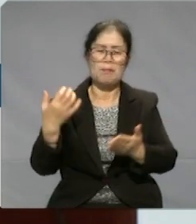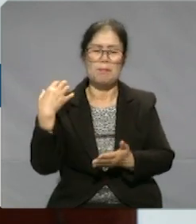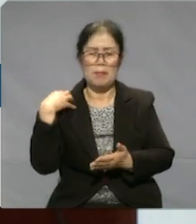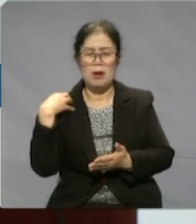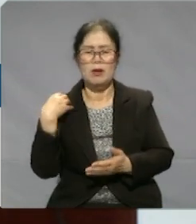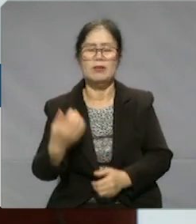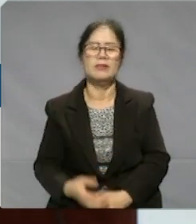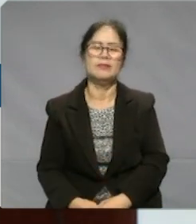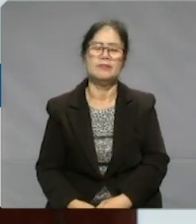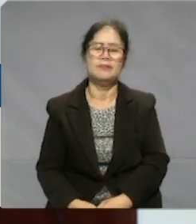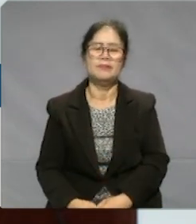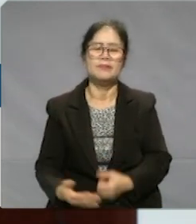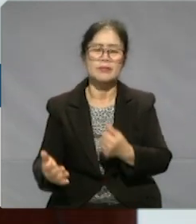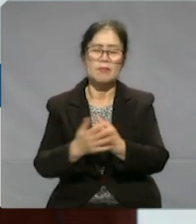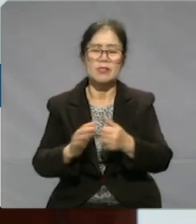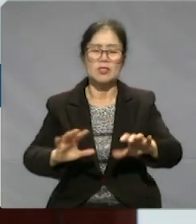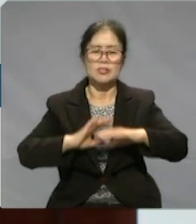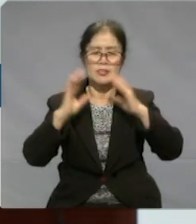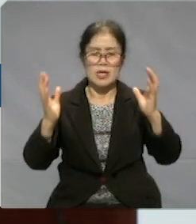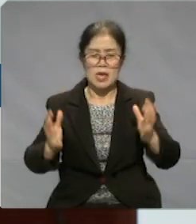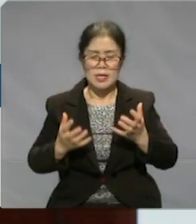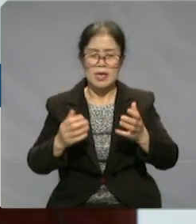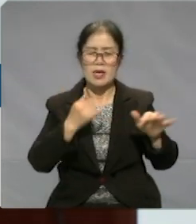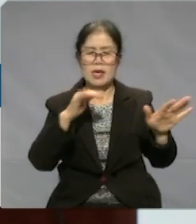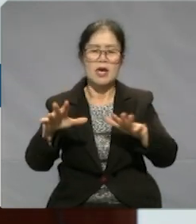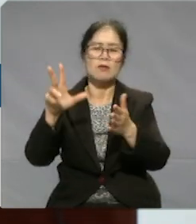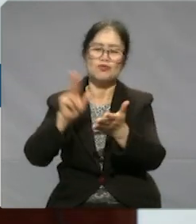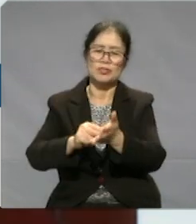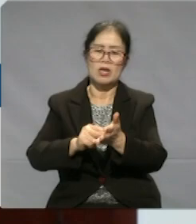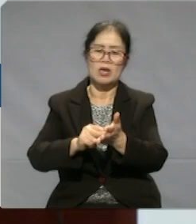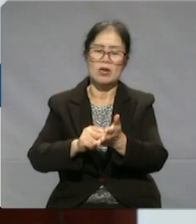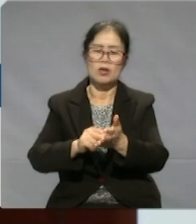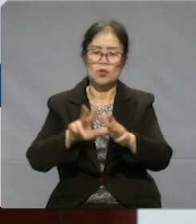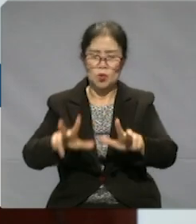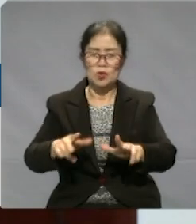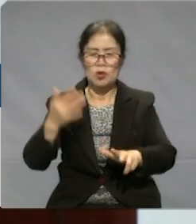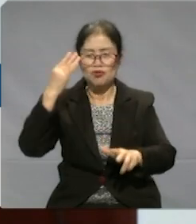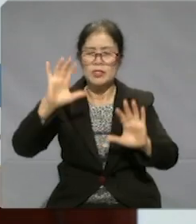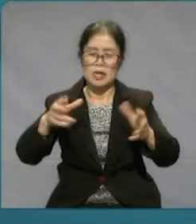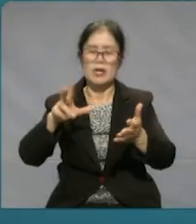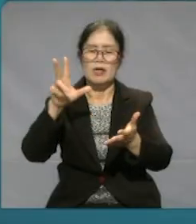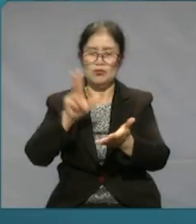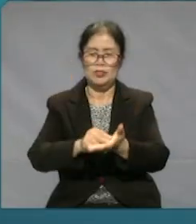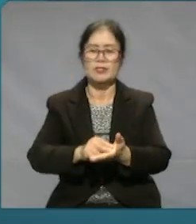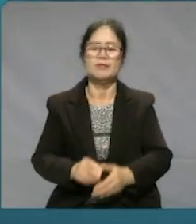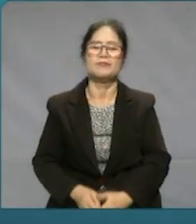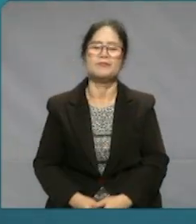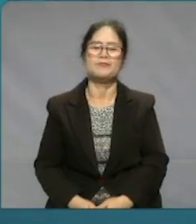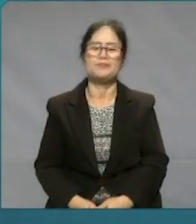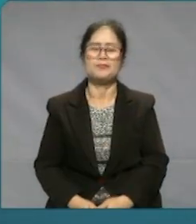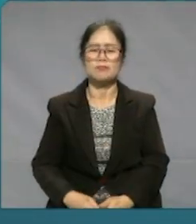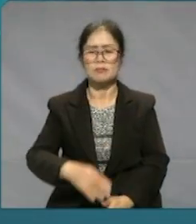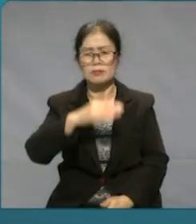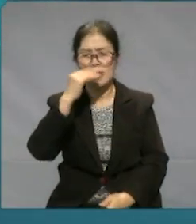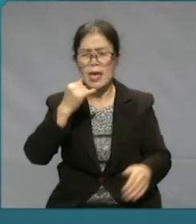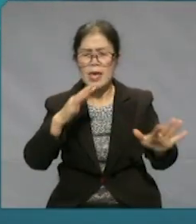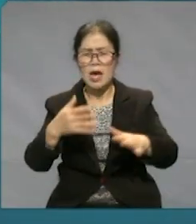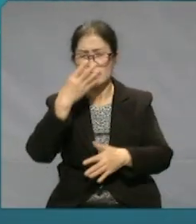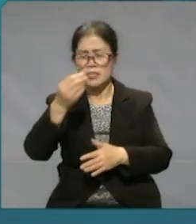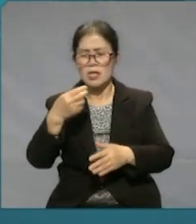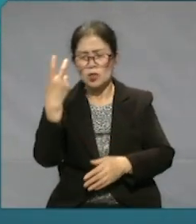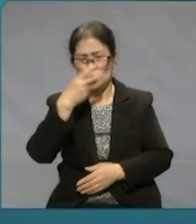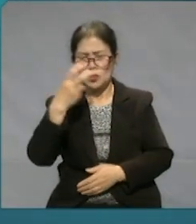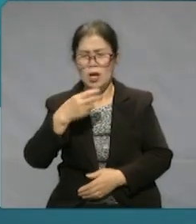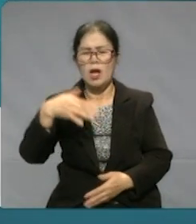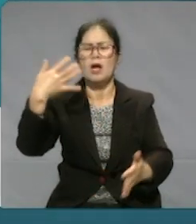왔습니다. 따라서 전 세계 해양의 문제가 곧 우리나라 해양의 문제입니다. 제대로 된 해양 쓰레기